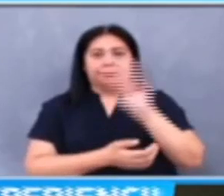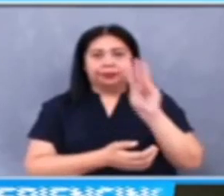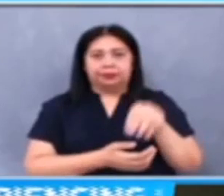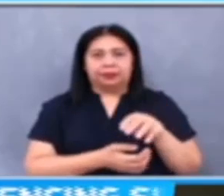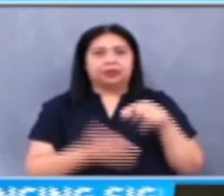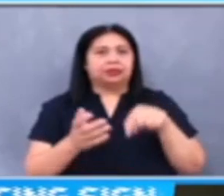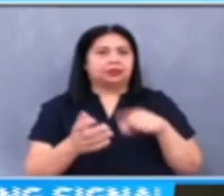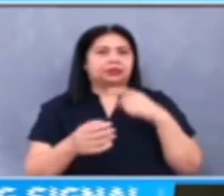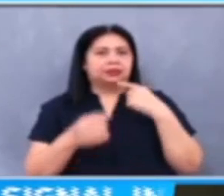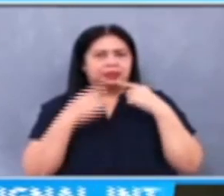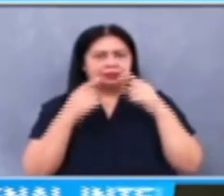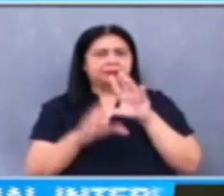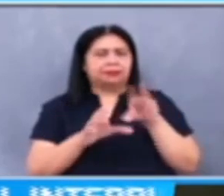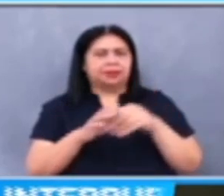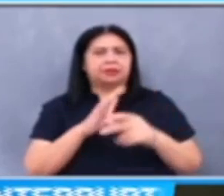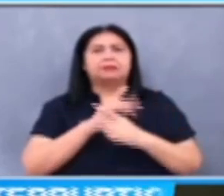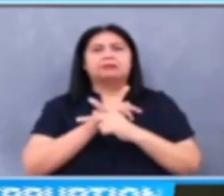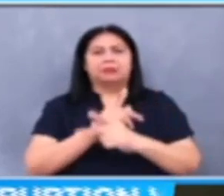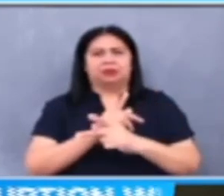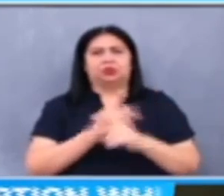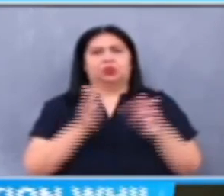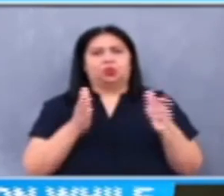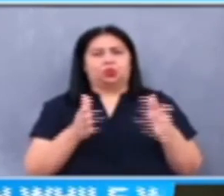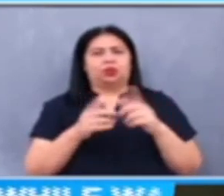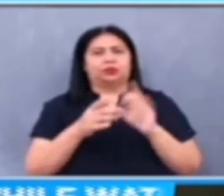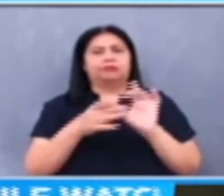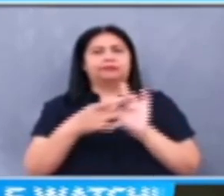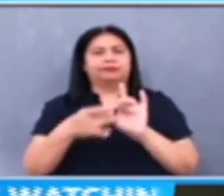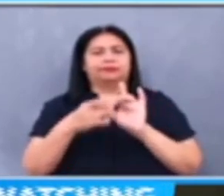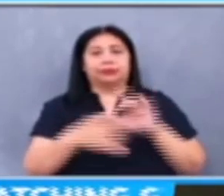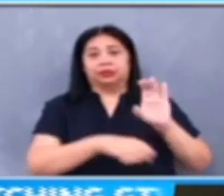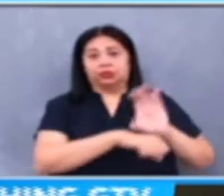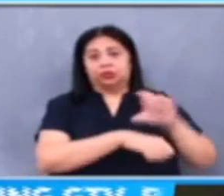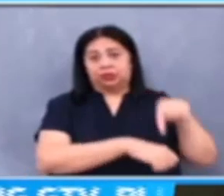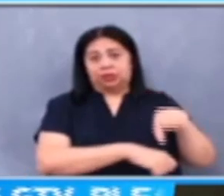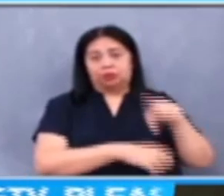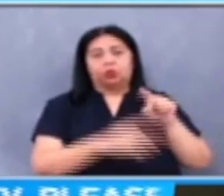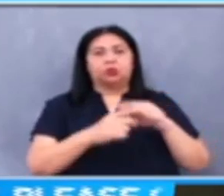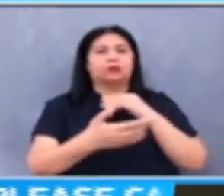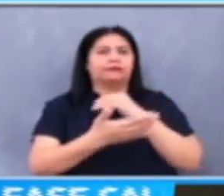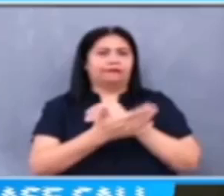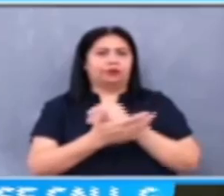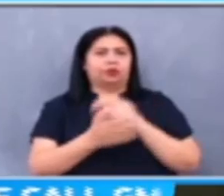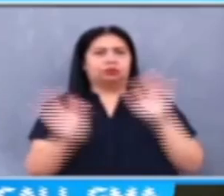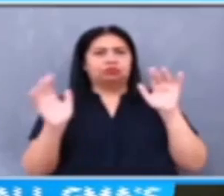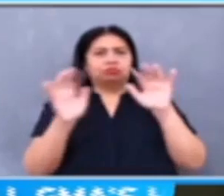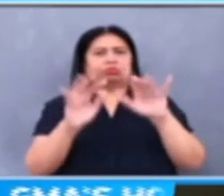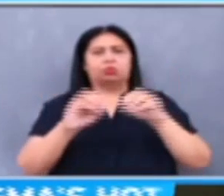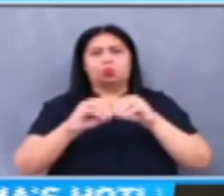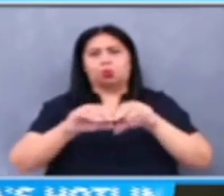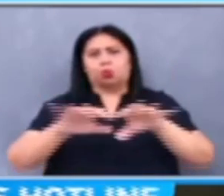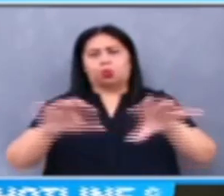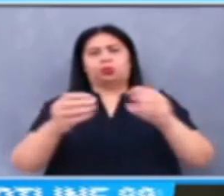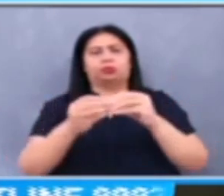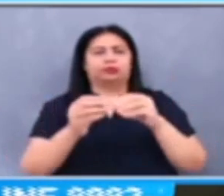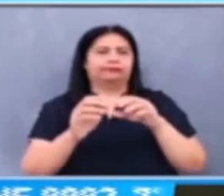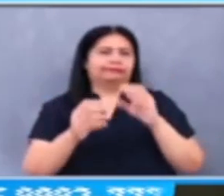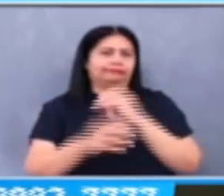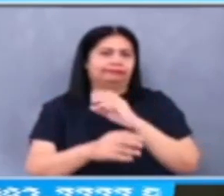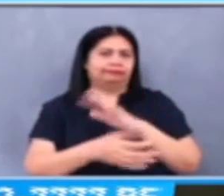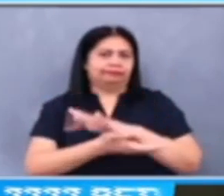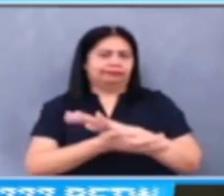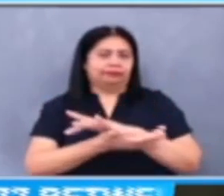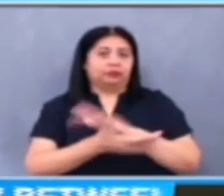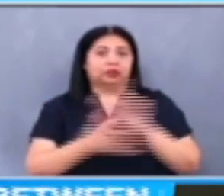na rin anya ng preventive measure at pakikiisa ng simbahan ng Quiapo upang maiwasan ang paglaganapan ng COVID-19. Bibigyan daan din